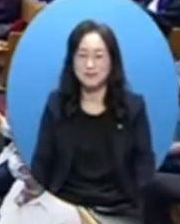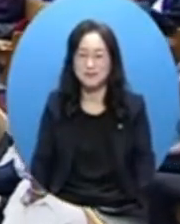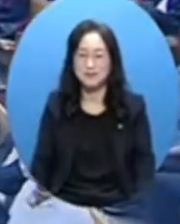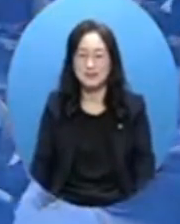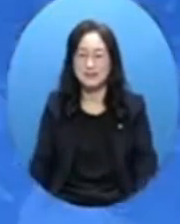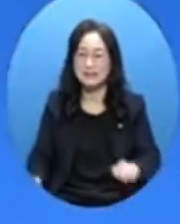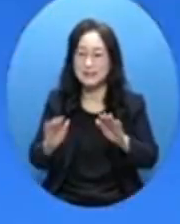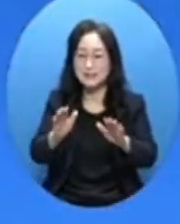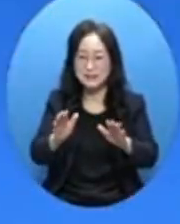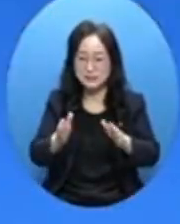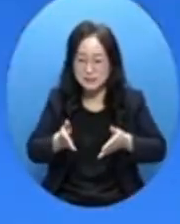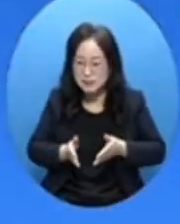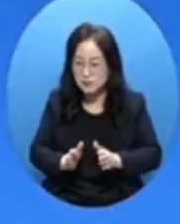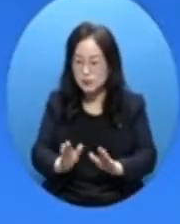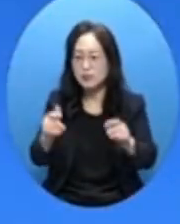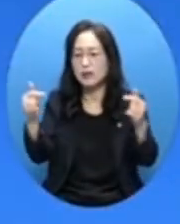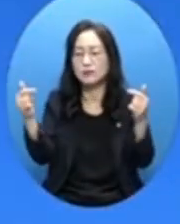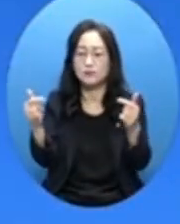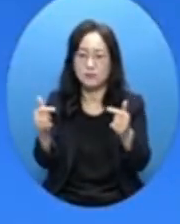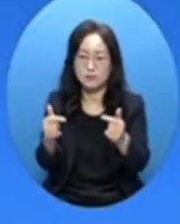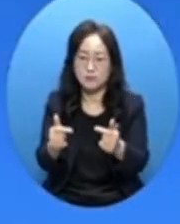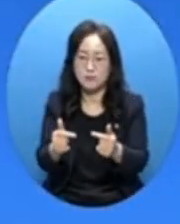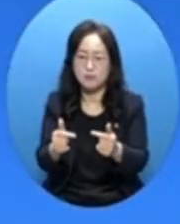지금 저출산 시대로 인해서